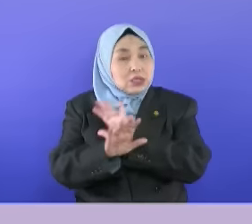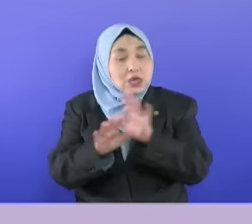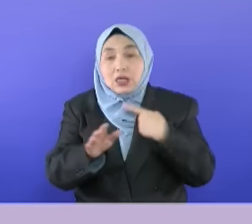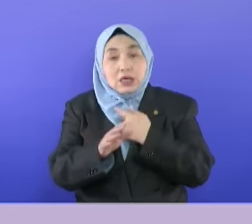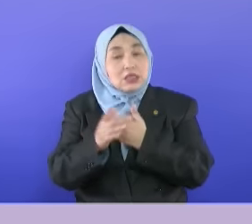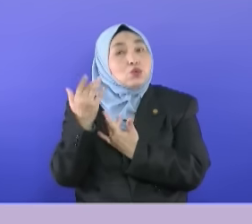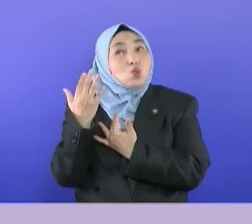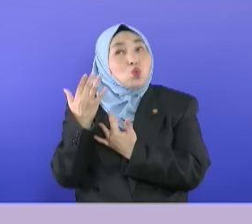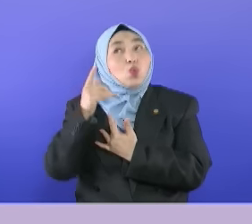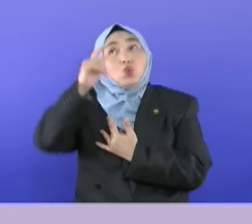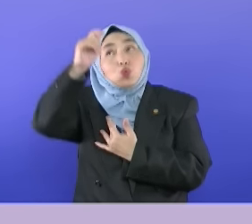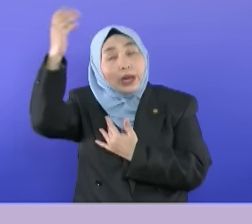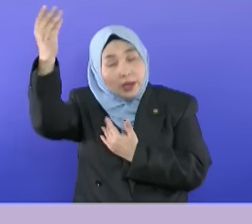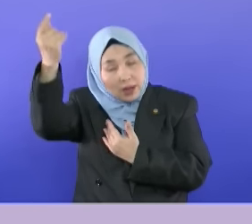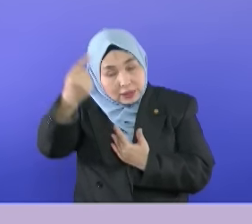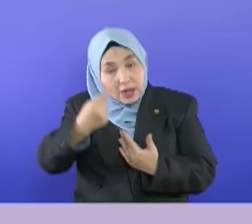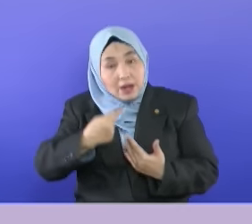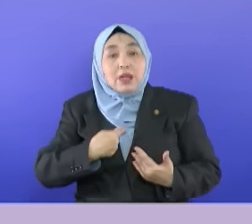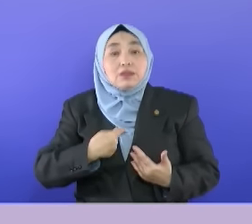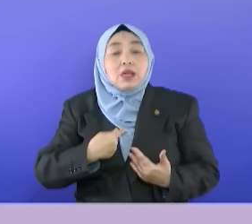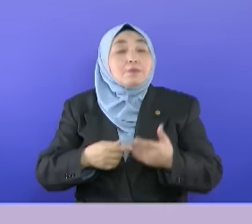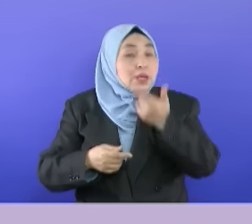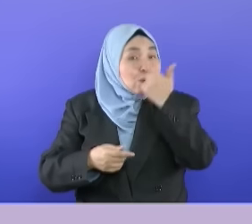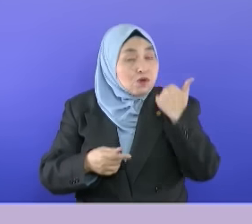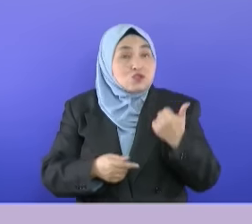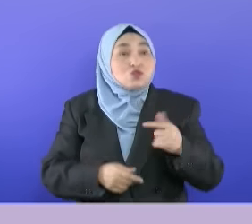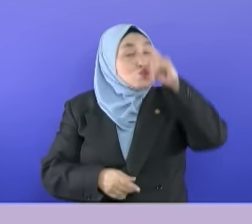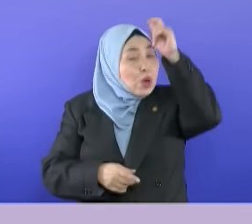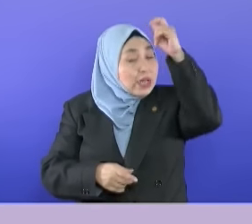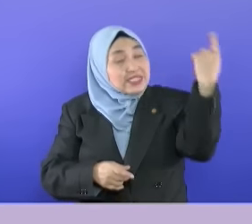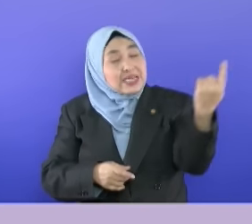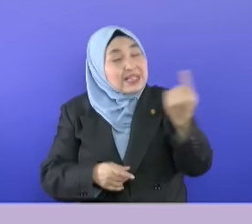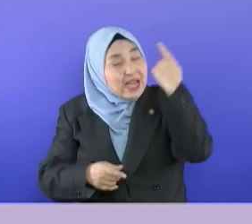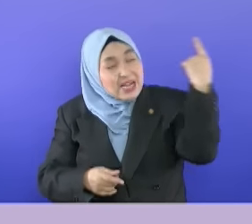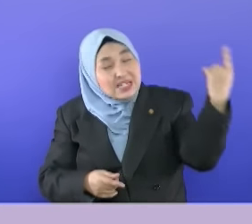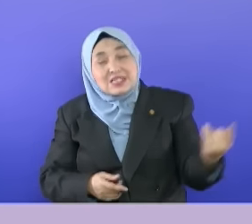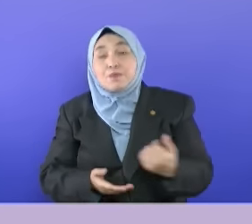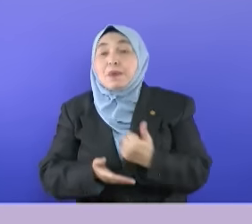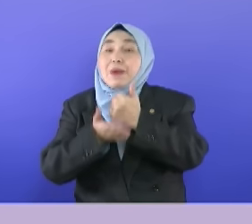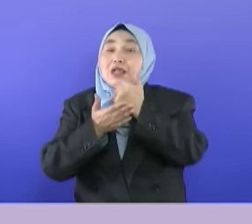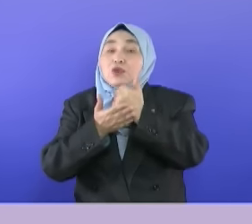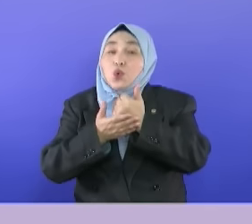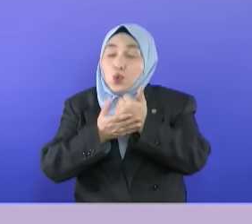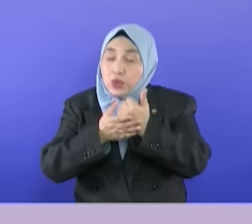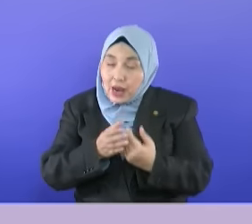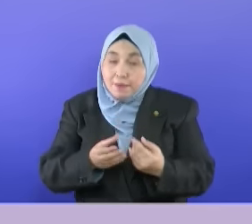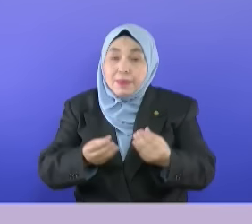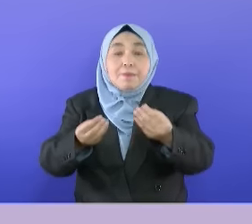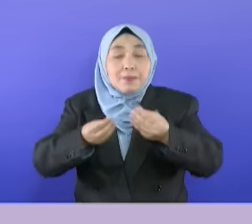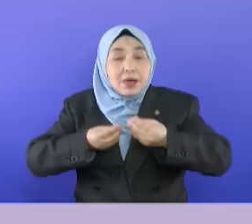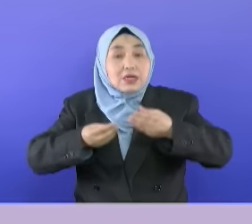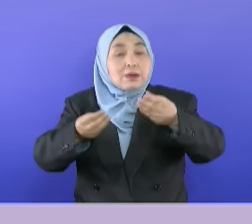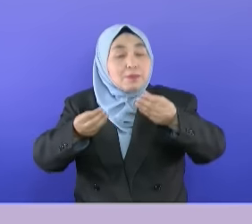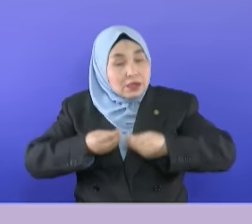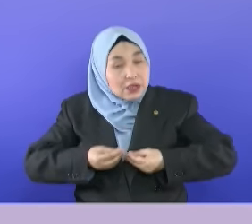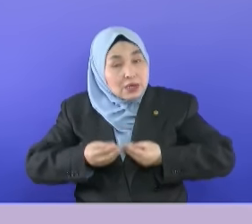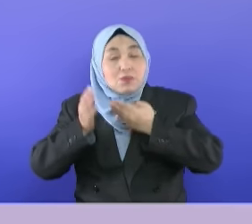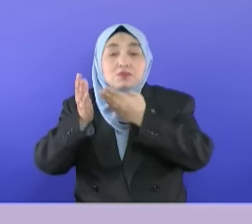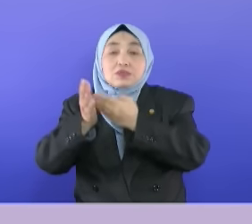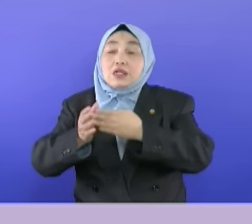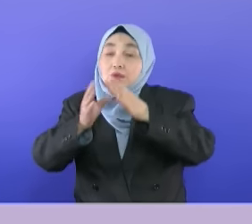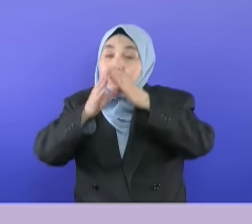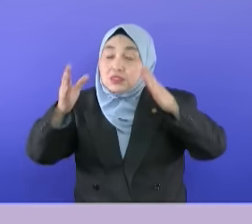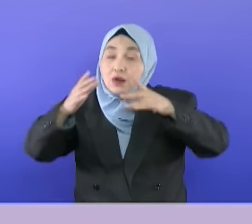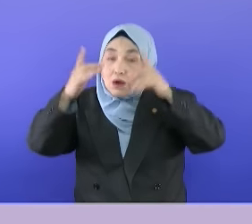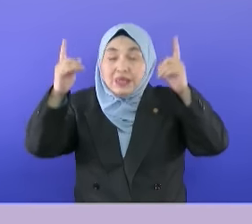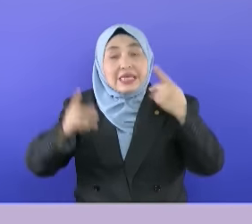tunggu Tuhan datang bagi kita selain Tuhan Memang selalu membantu dan menghadirkan mukjizat kebesaran Allah tetapi kita kena